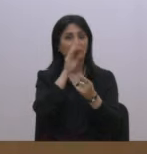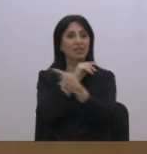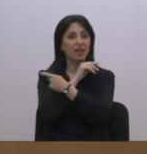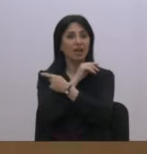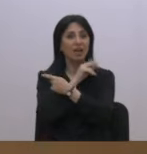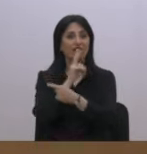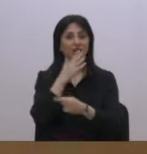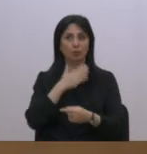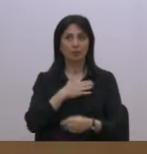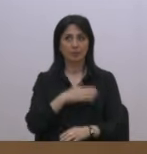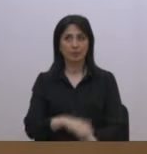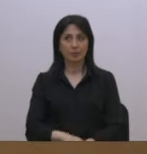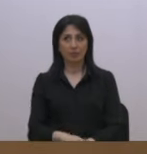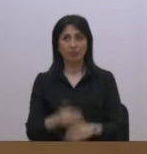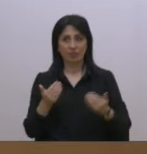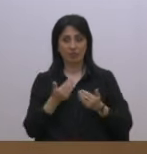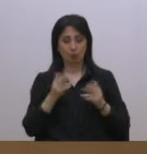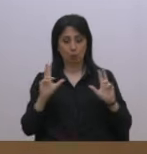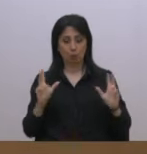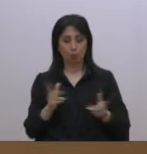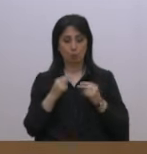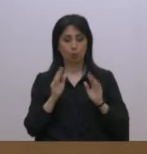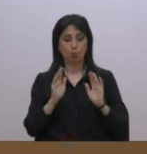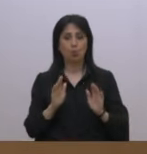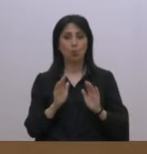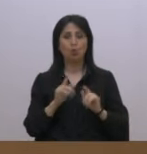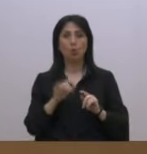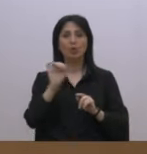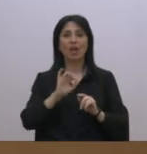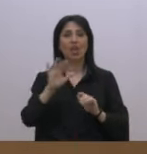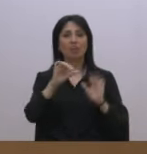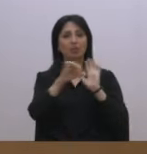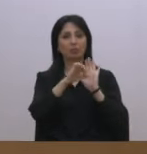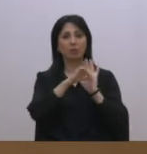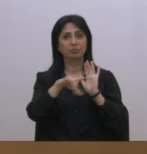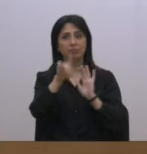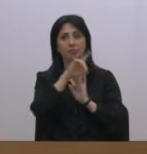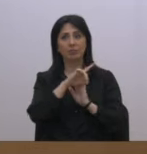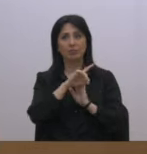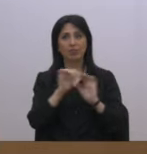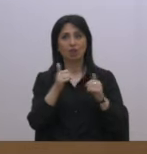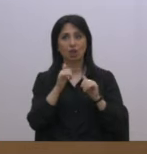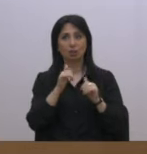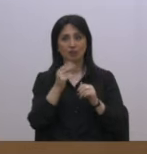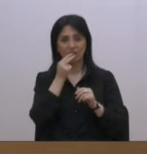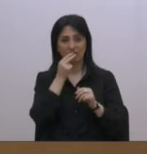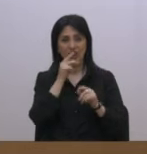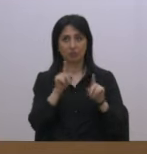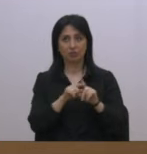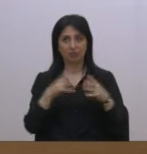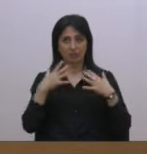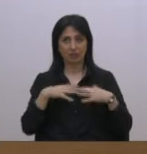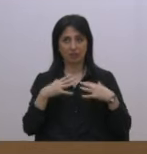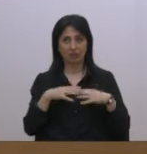ვინ იყო მოყვარე. ცოცხლად გადარჩენილებს მხოლოდ დასავლეთი გვეხმარებოდა, როგორც საჭმლით, ასევე